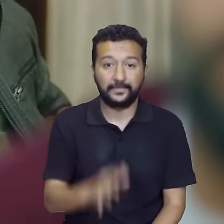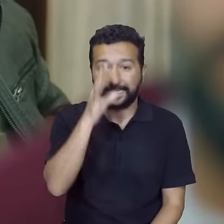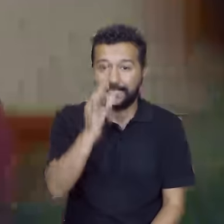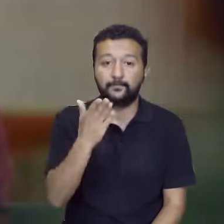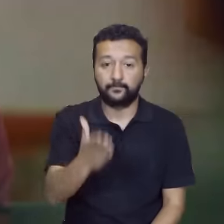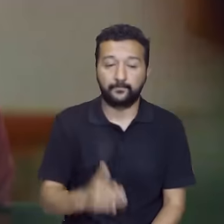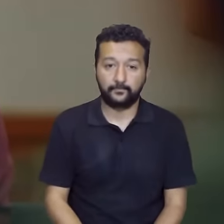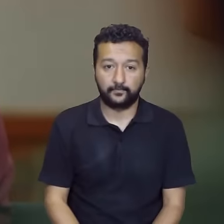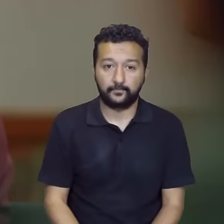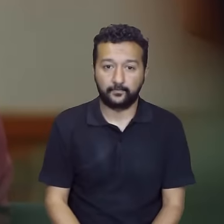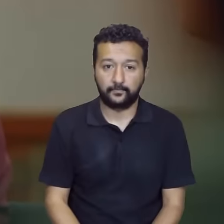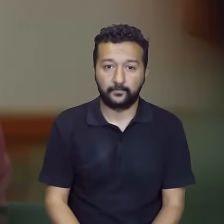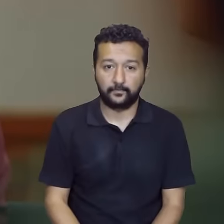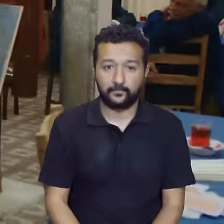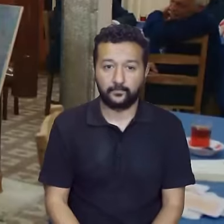Kim?